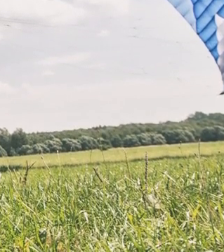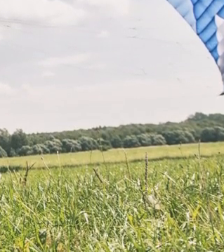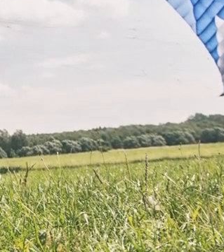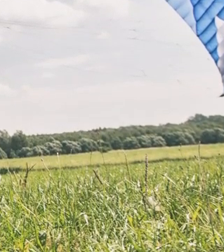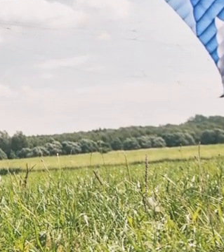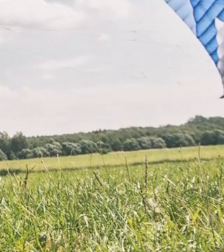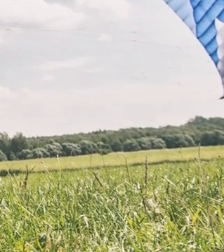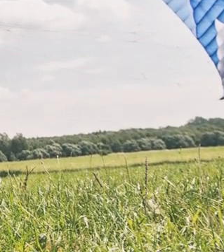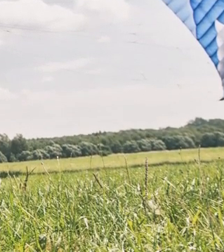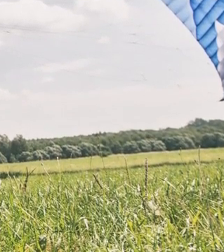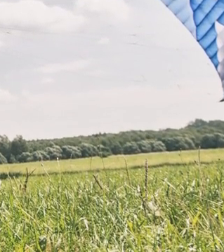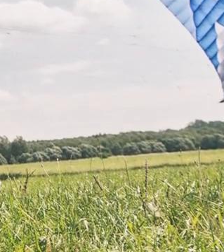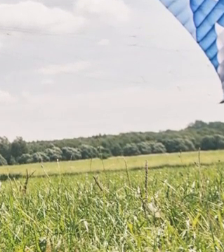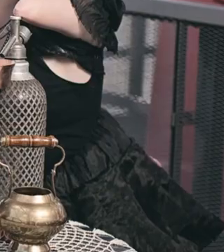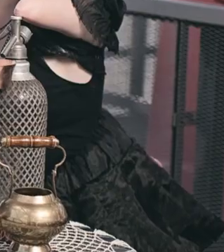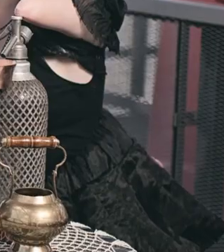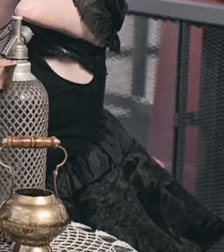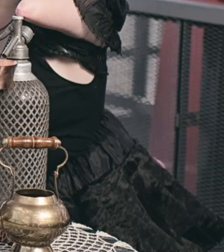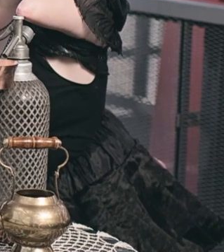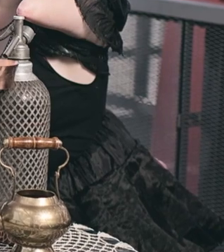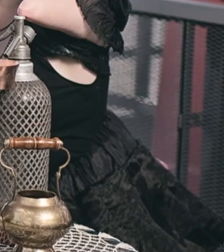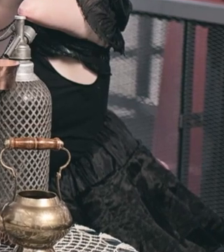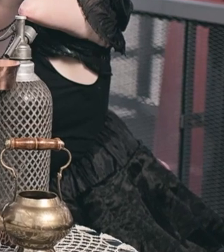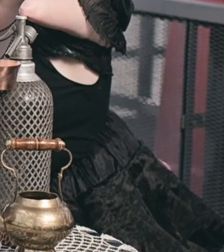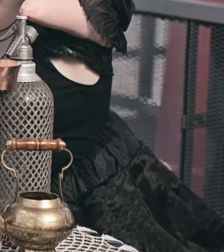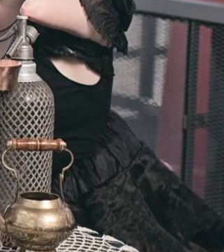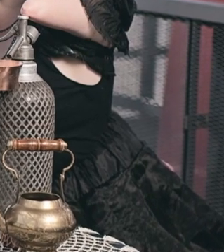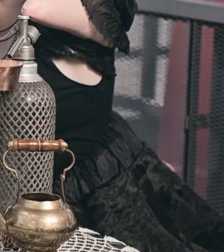organizacyjnym. Umożliwiamy wypożyczenie